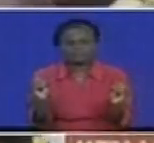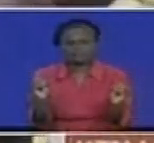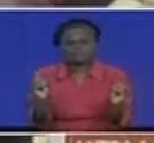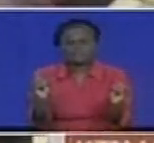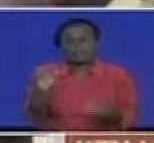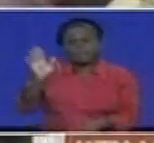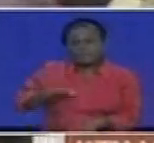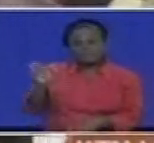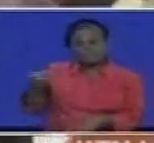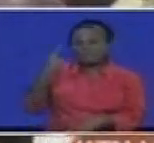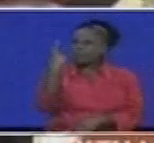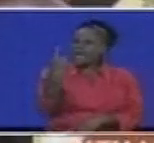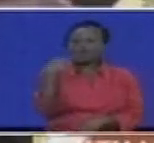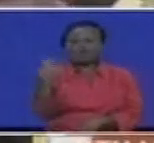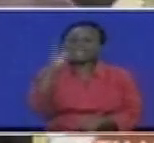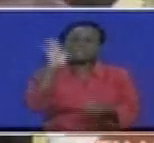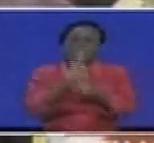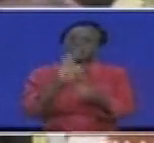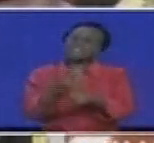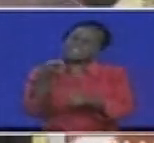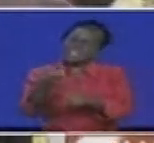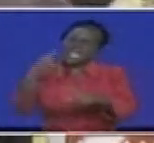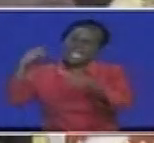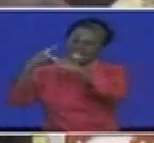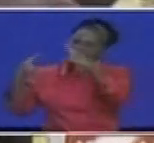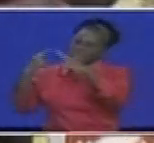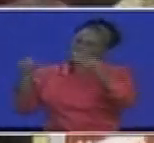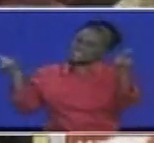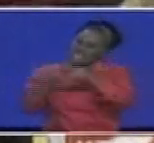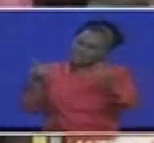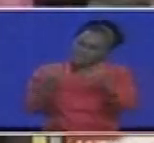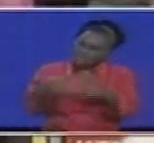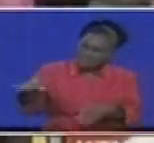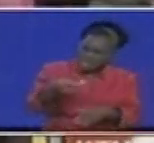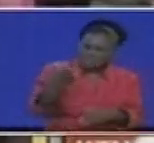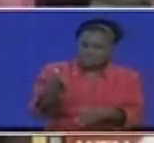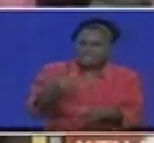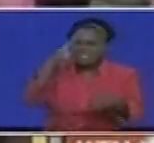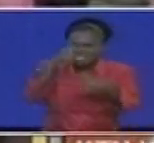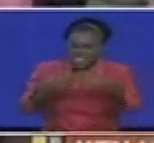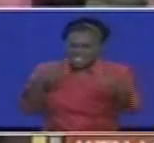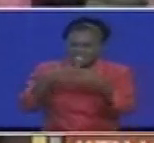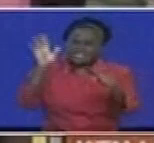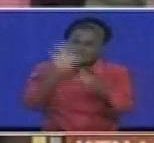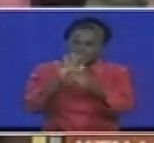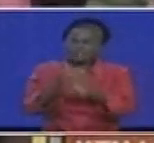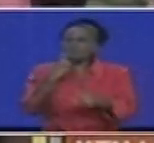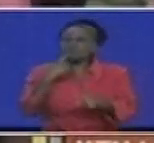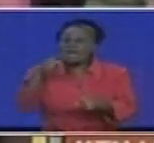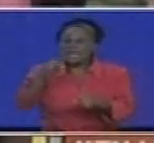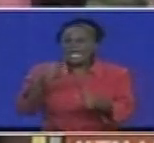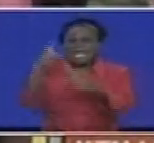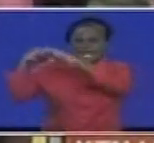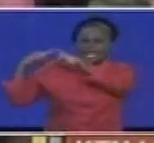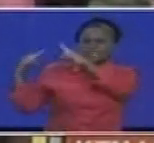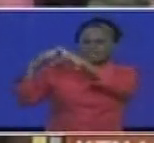Mama huyu ni mmoja tu kati ya wengi wanaopitia wakati mgumu katika eneo hili. Kwa miaka mingi, eneo la Turkana limekabiliwa na